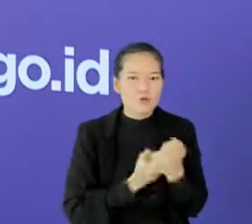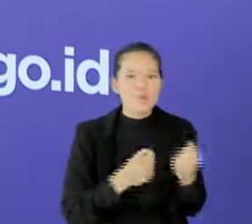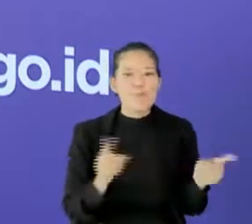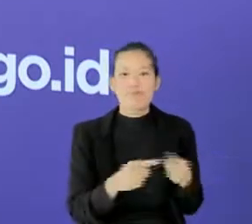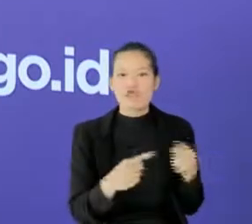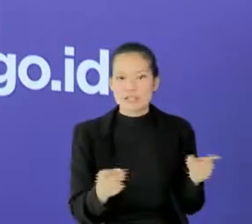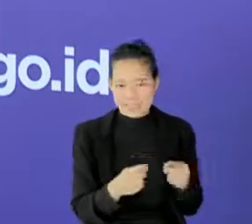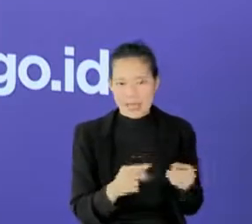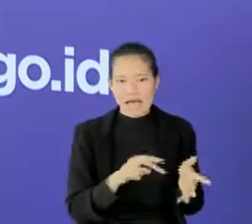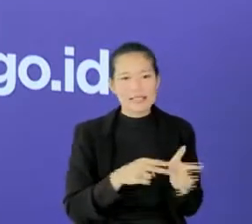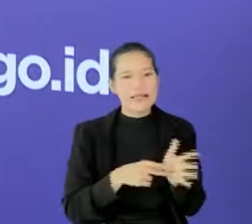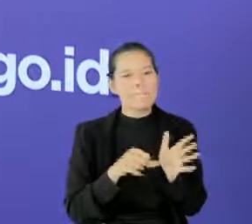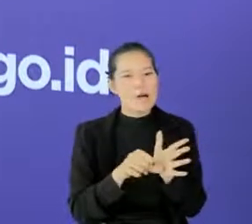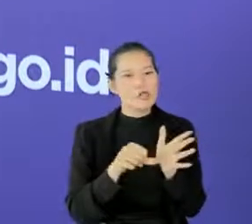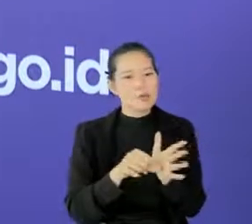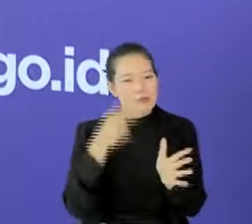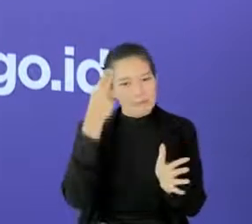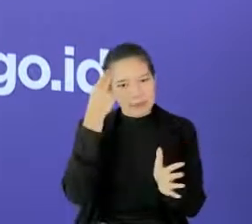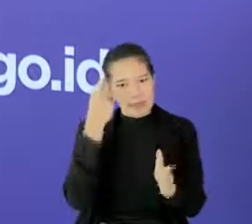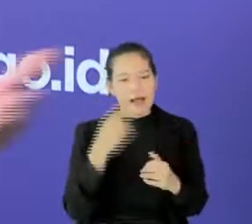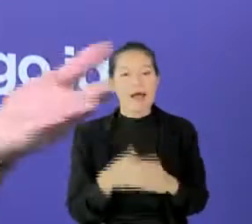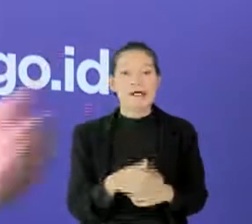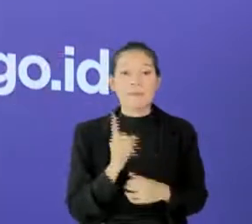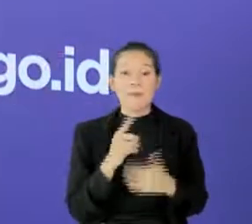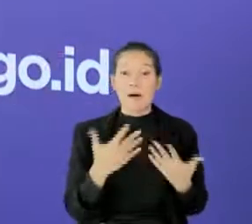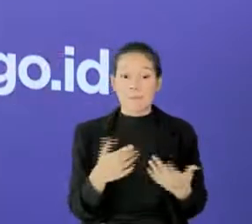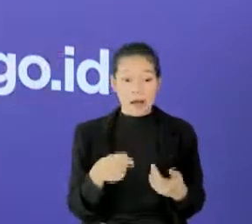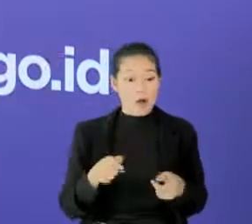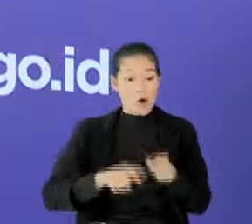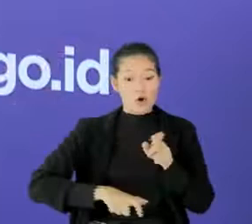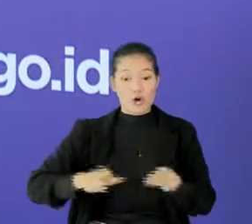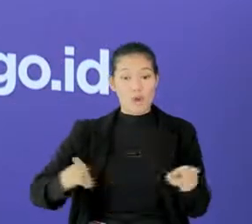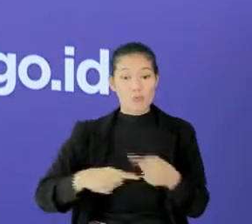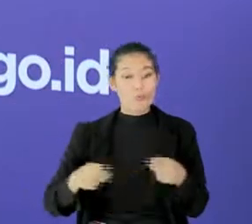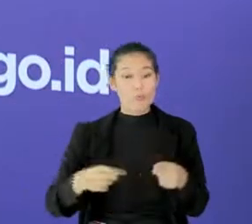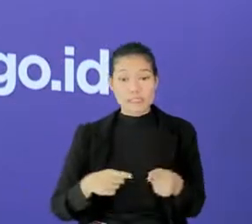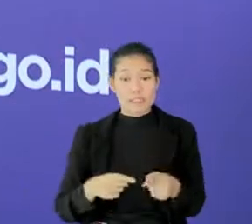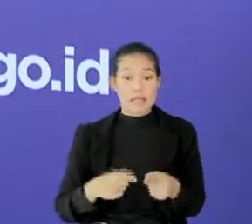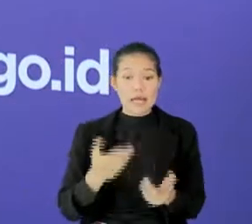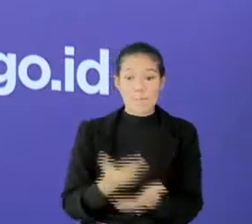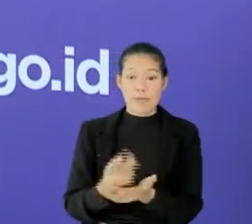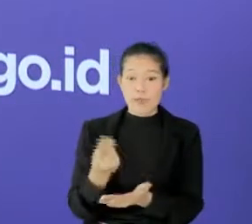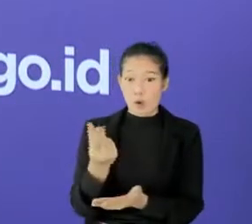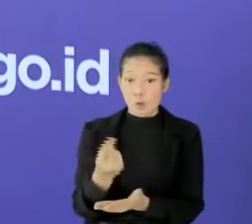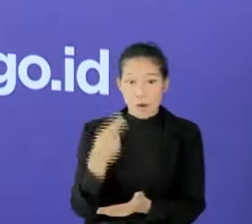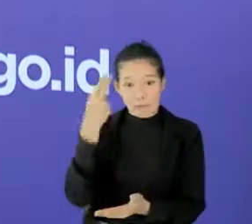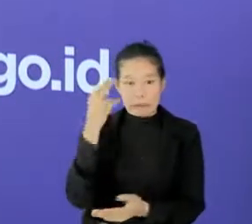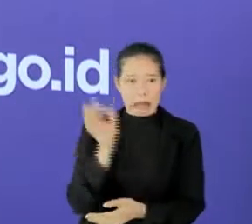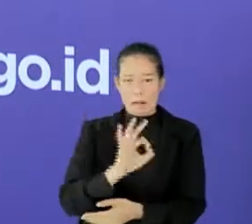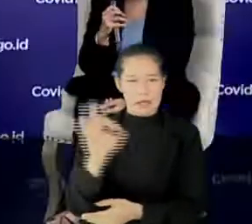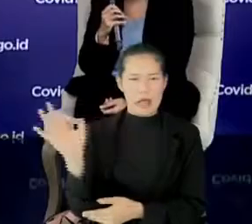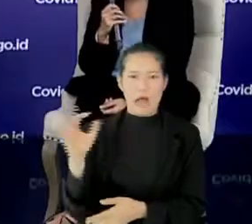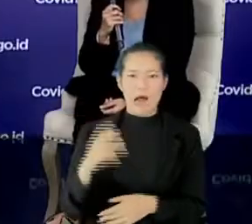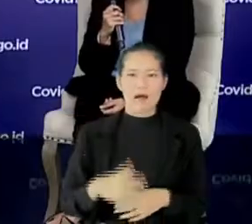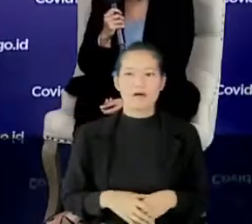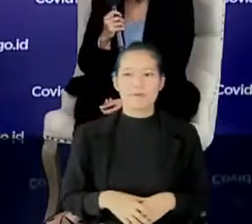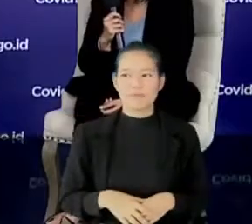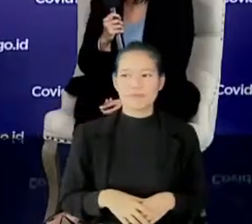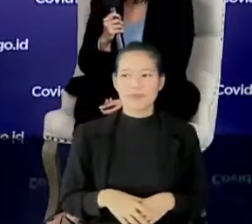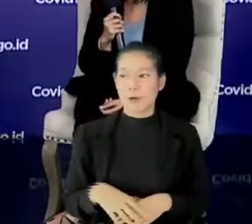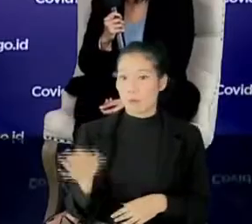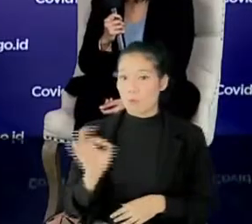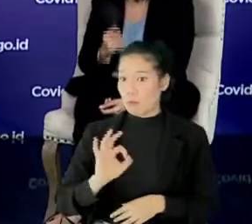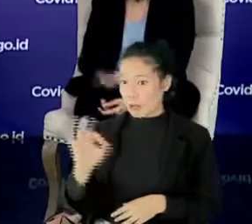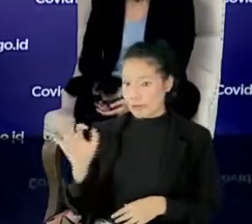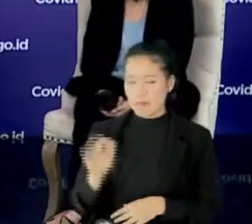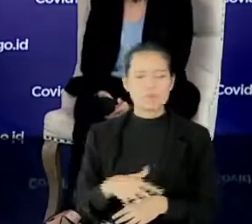dan kita membantu pemerintah juga. Ya, betul, karena betul. Musisi ini belum pernah minta uang nih sama pemerintah, Pak Jenderal. Ya. Belum pernah